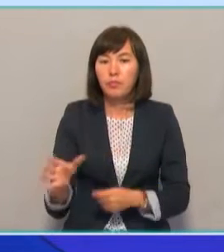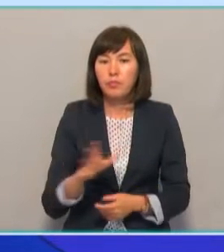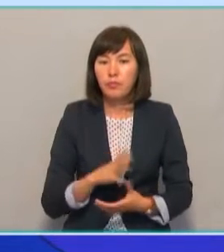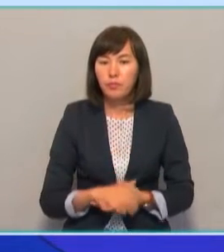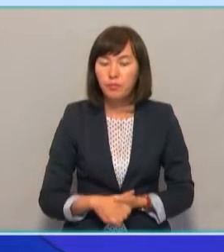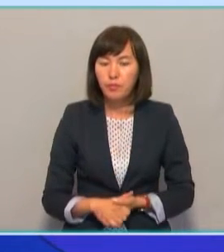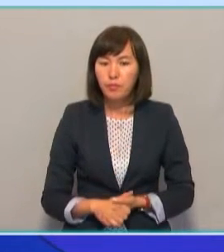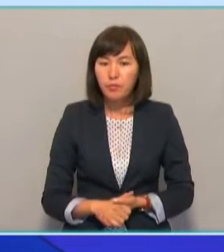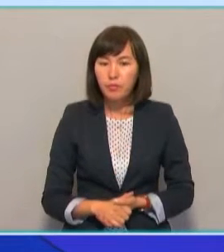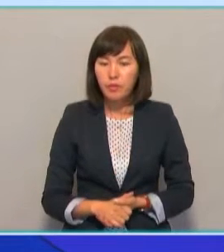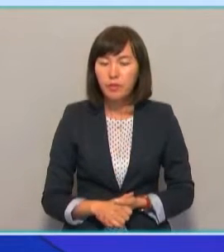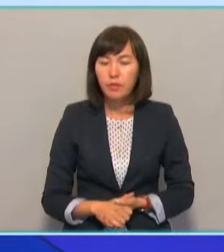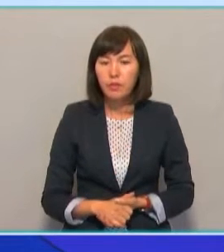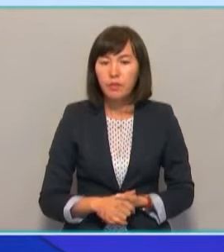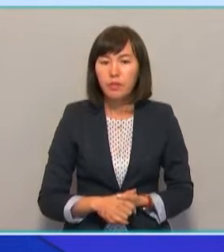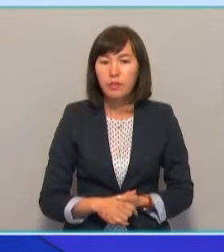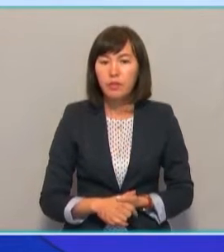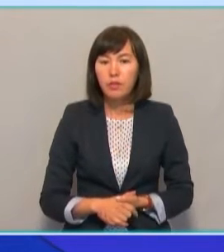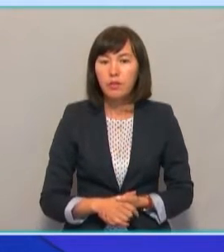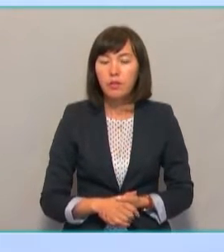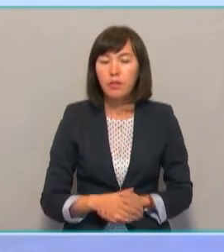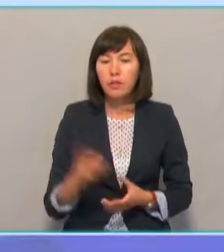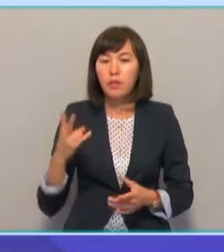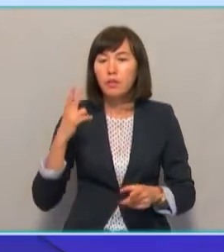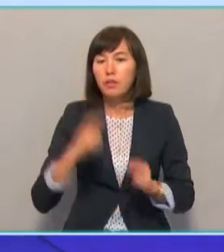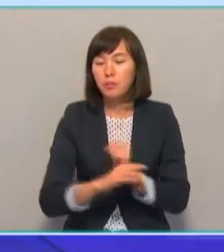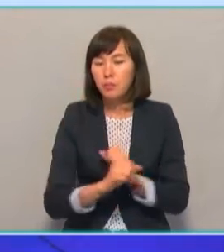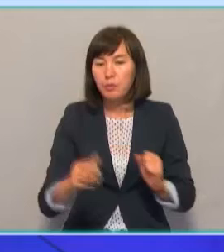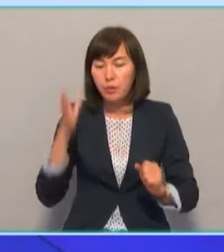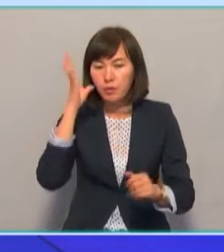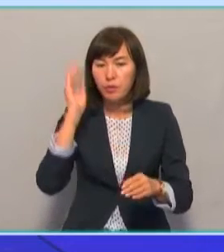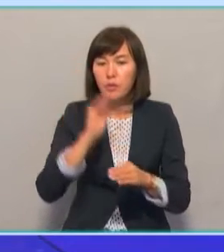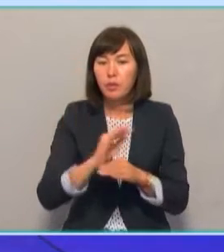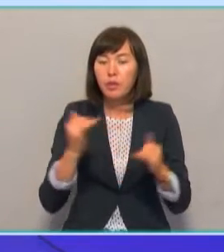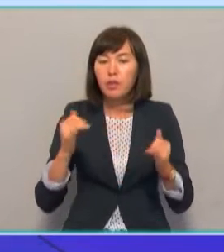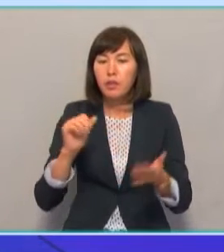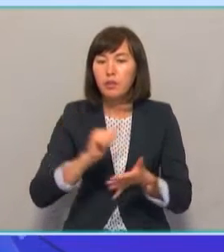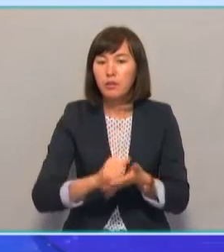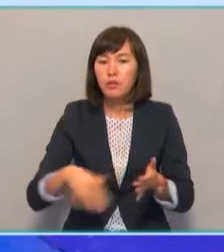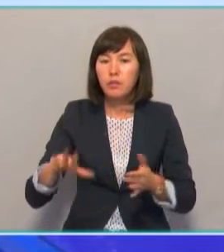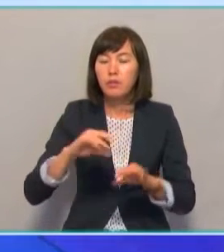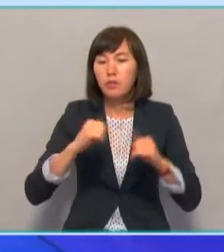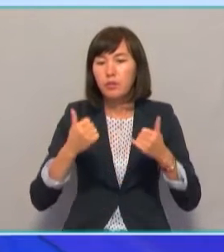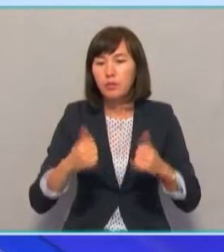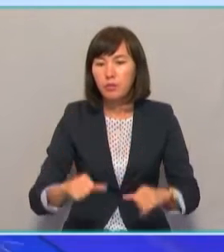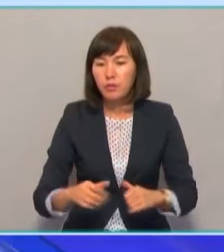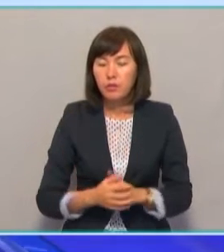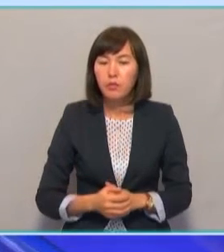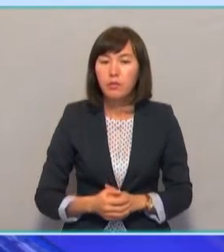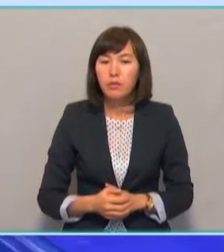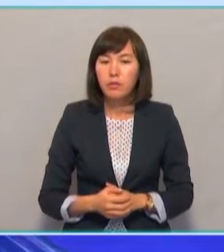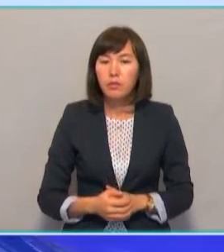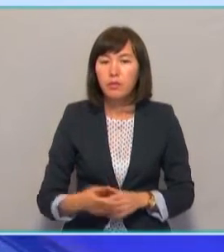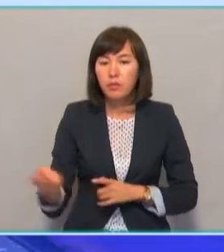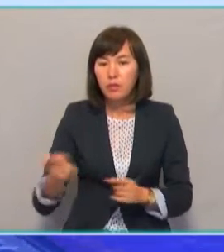Түркістан қаласынан қосылған мешіттерді санағанда және де 2 бітпеген мешіт қосылуыменен қазір құжаттарының бәрі рәсімделіп,